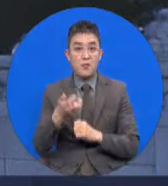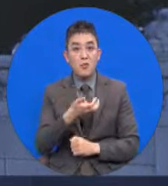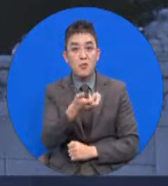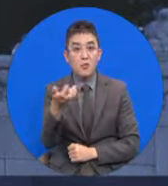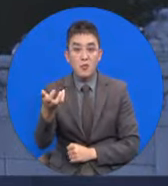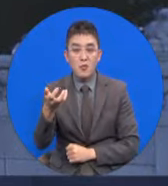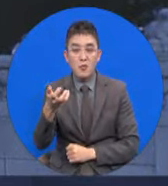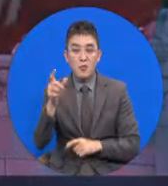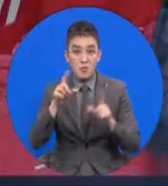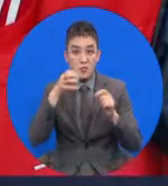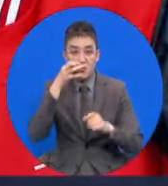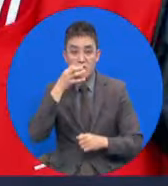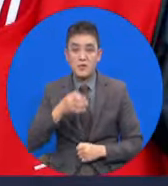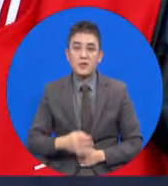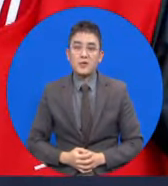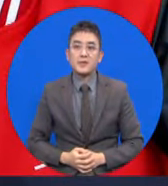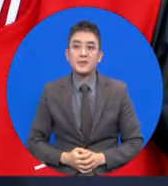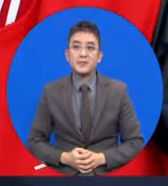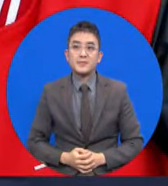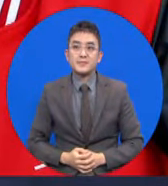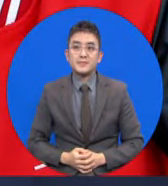보시죠.